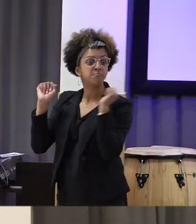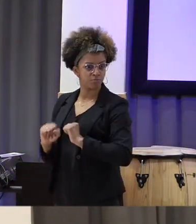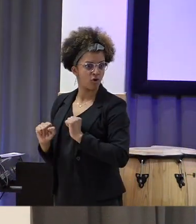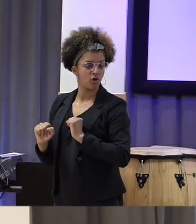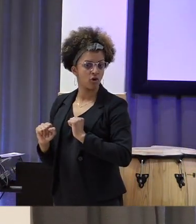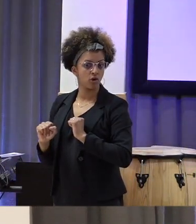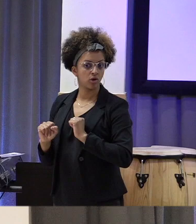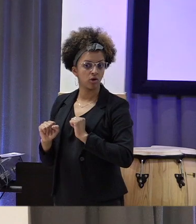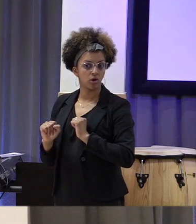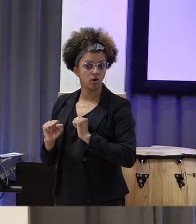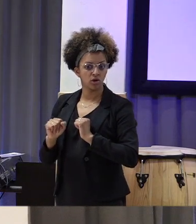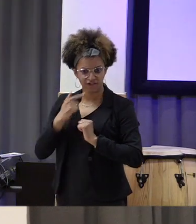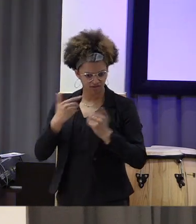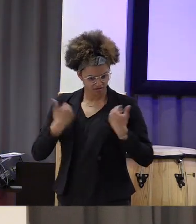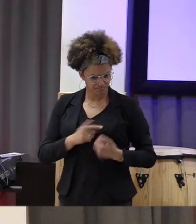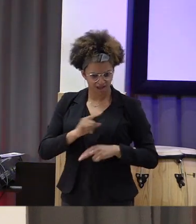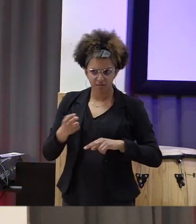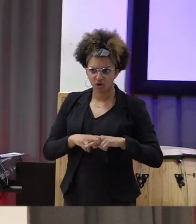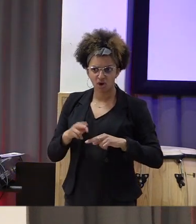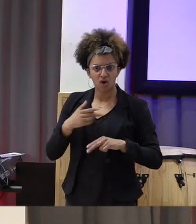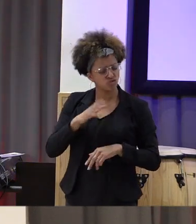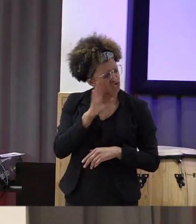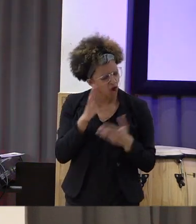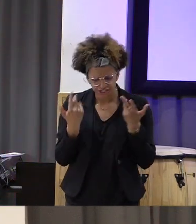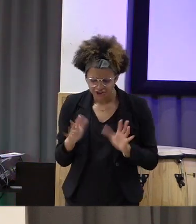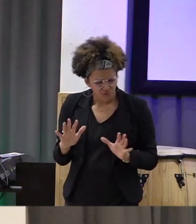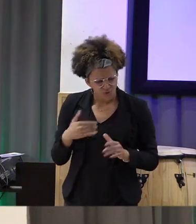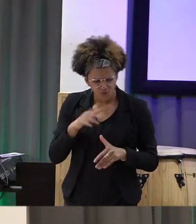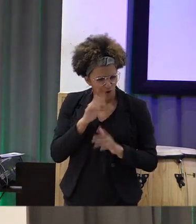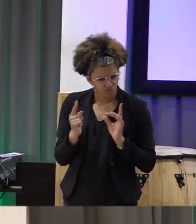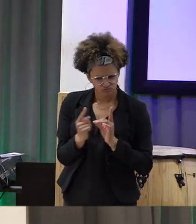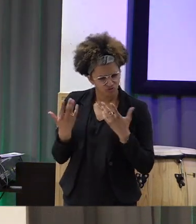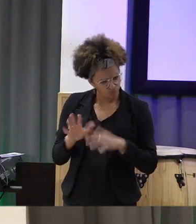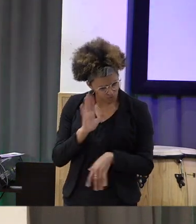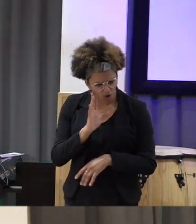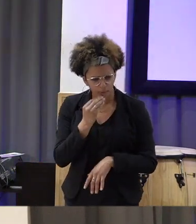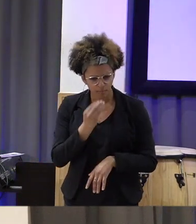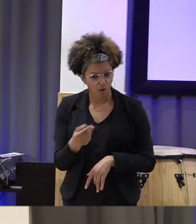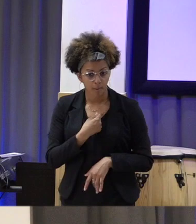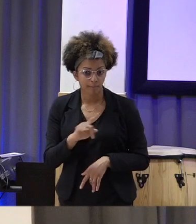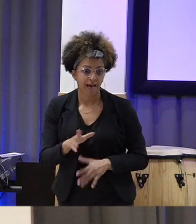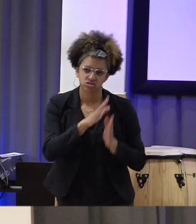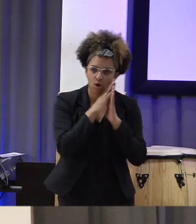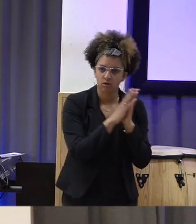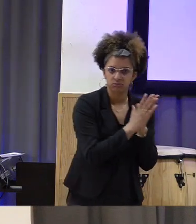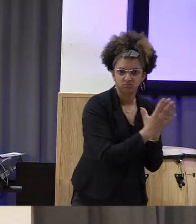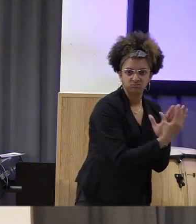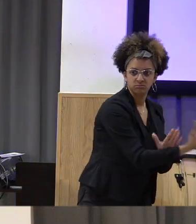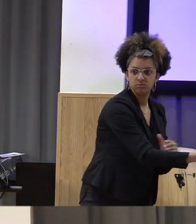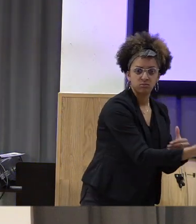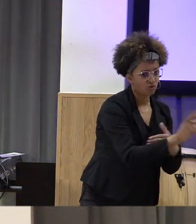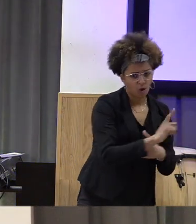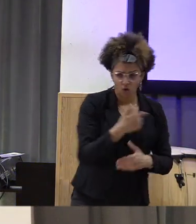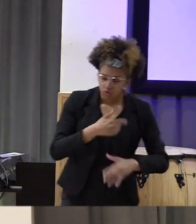réveille, car il n'est pas mort, il dort seulement, Christ l'éclairera et il retrouvera la clarté de